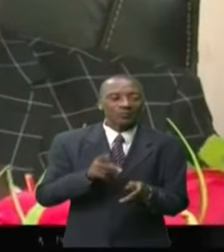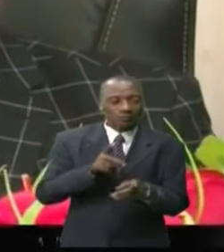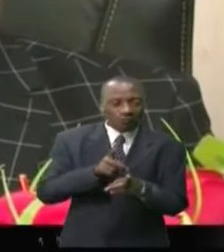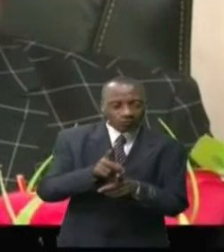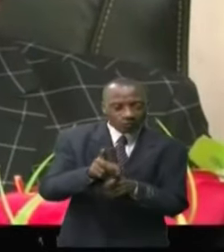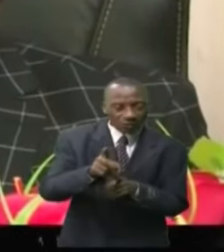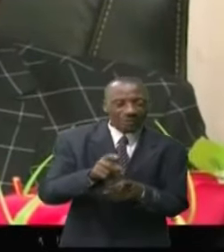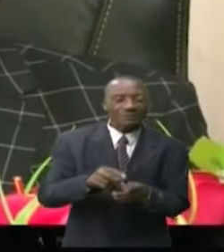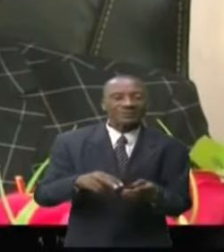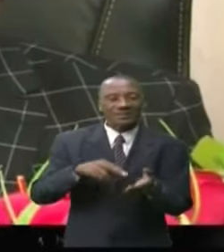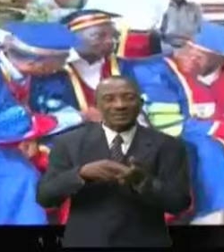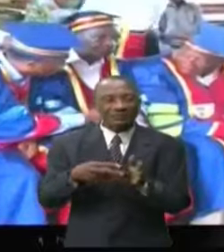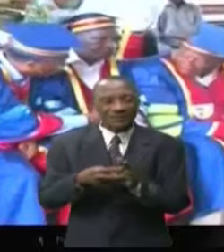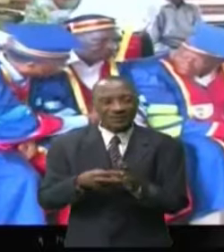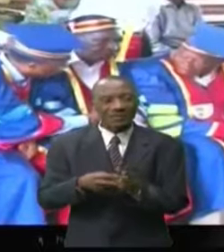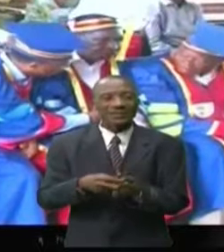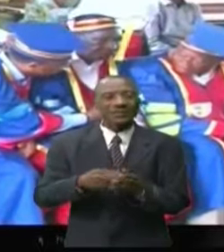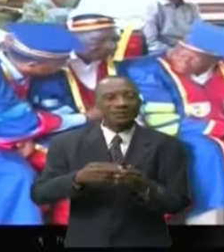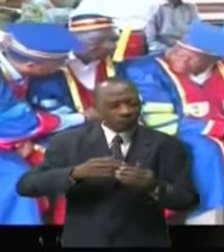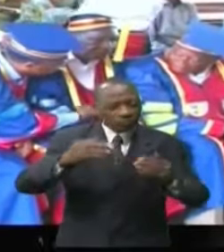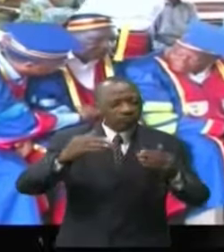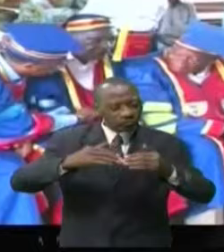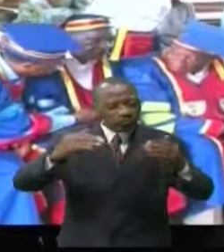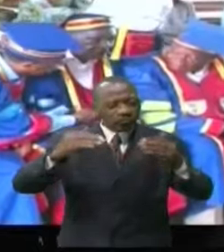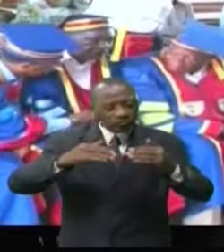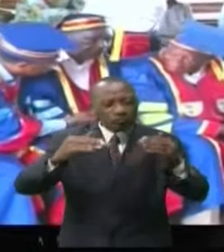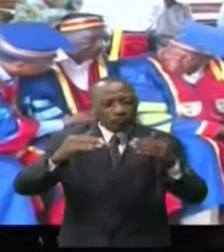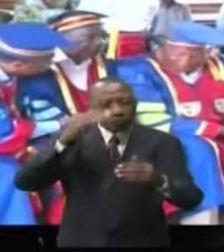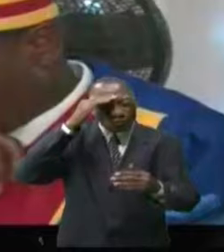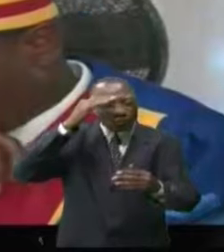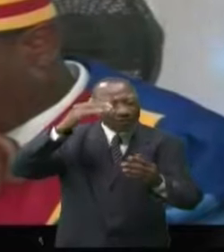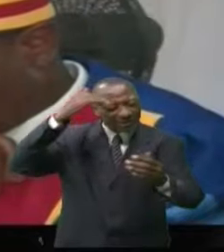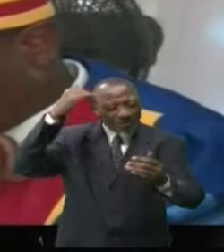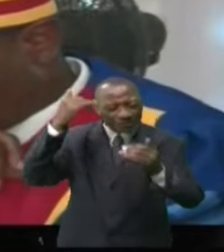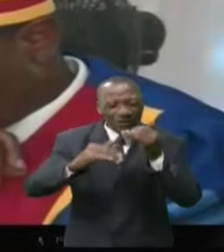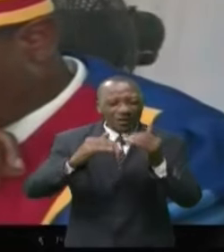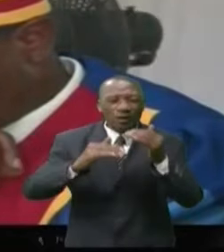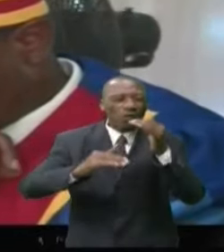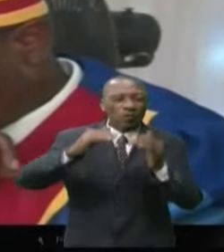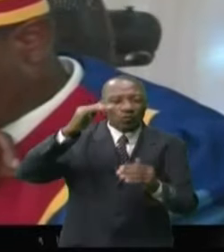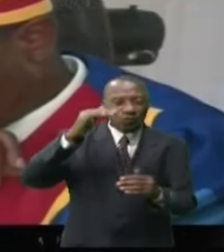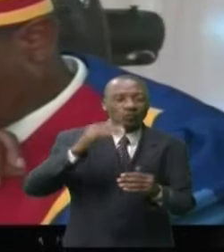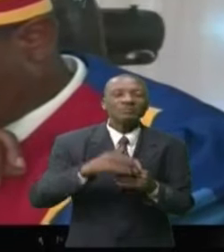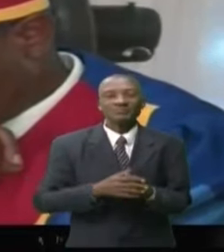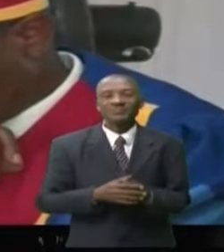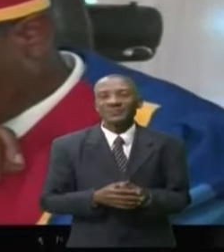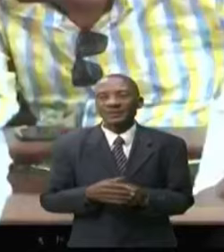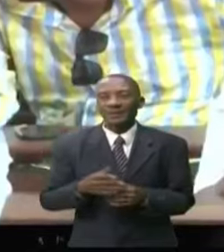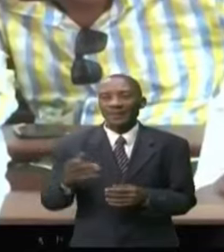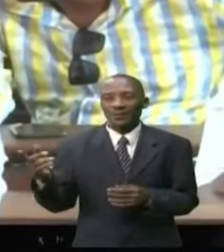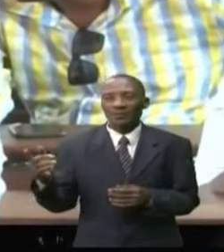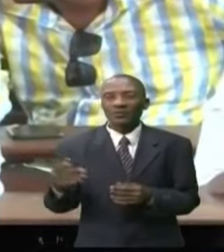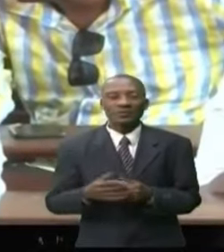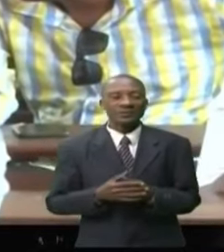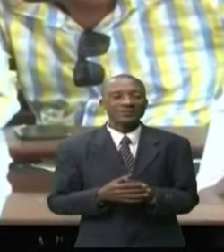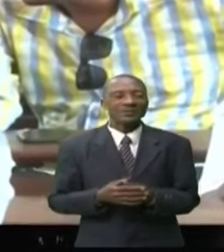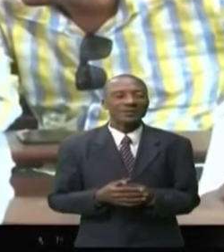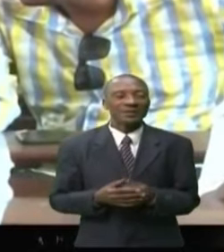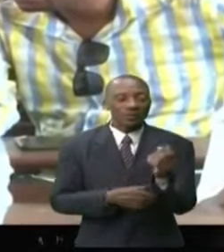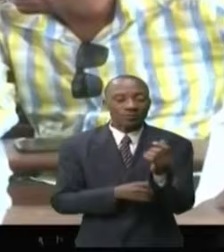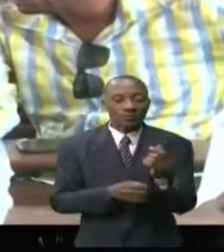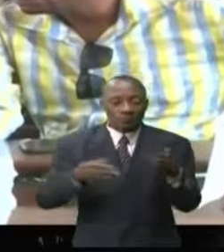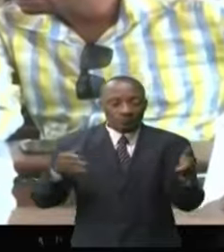poluno PCA des ISP de la République démocratique du Congo les participants à cette cérémonie l'ont accueilli avec des